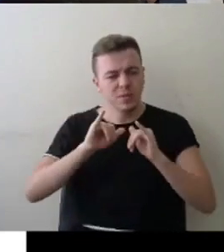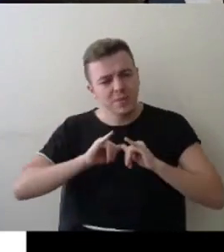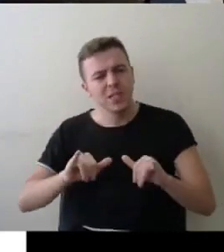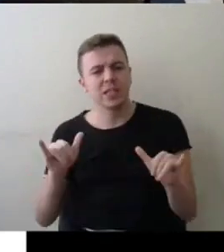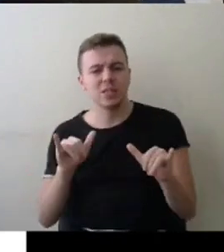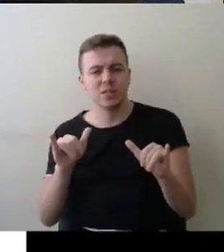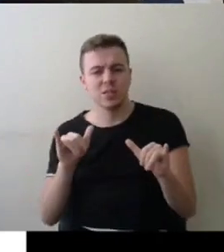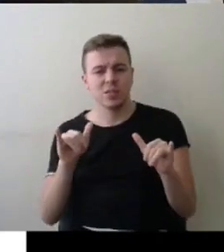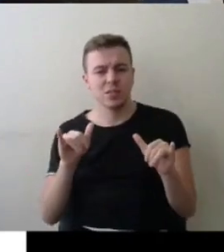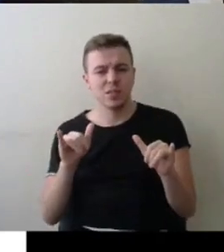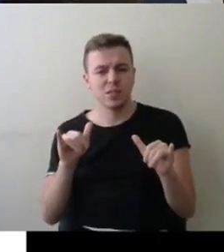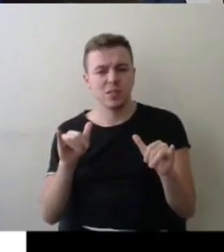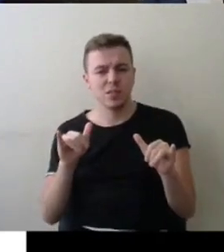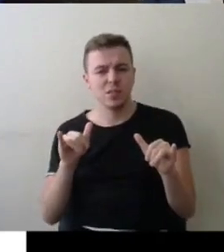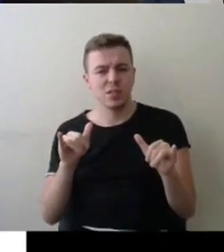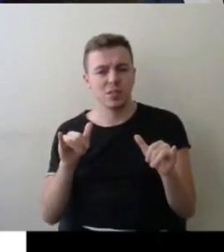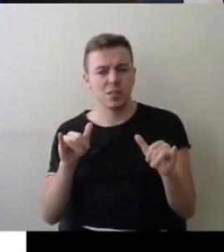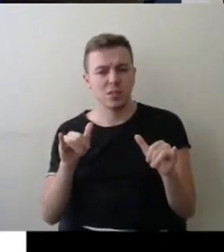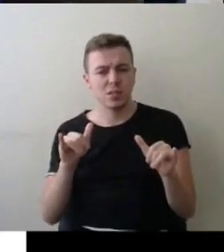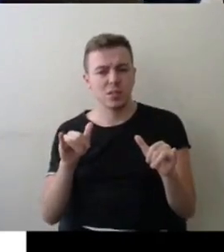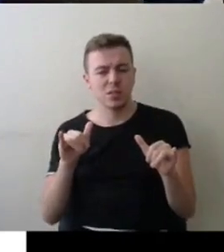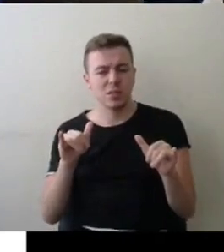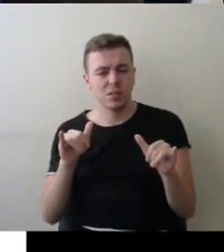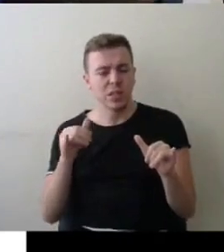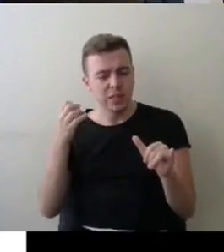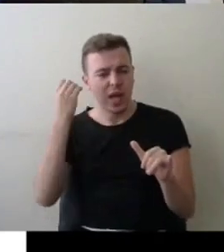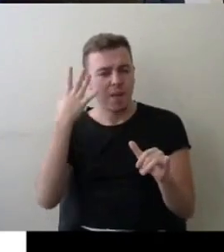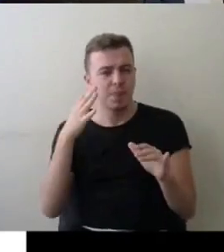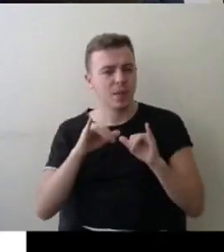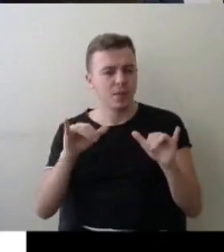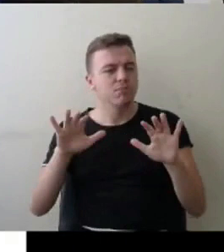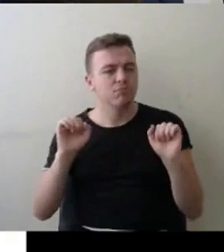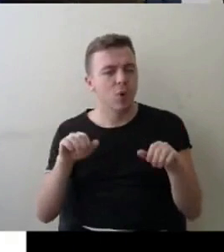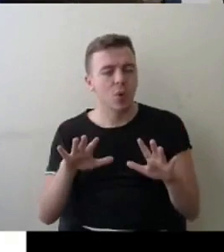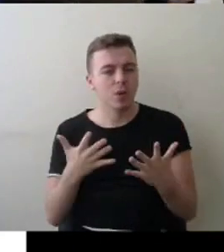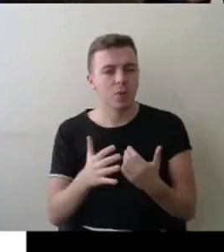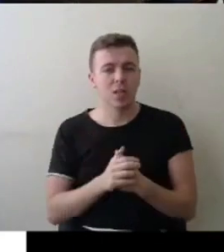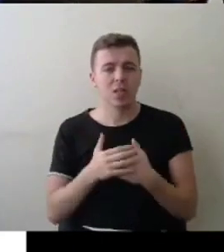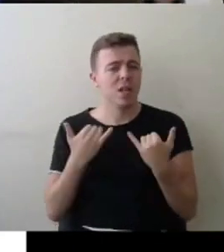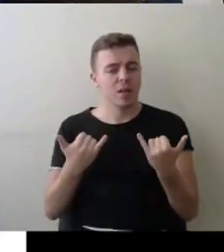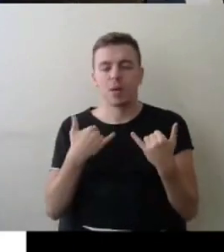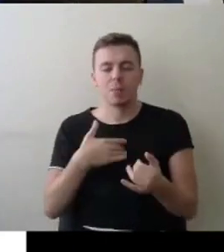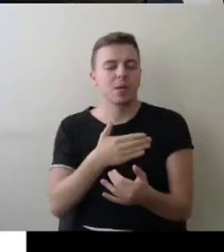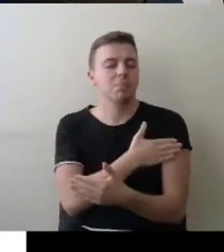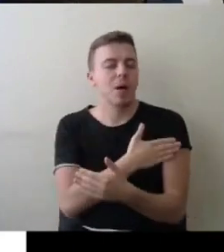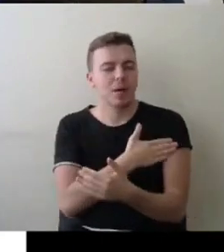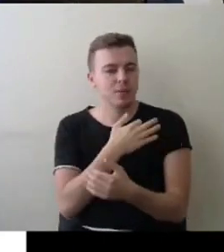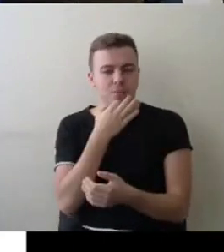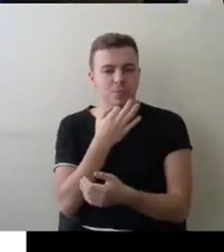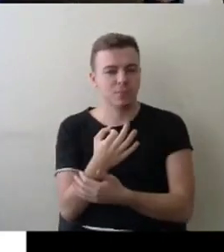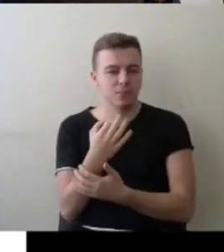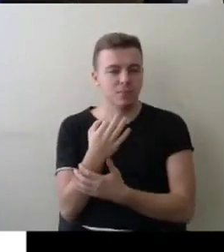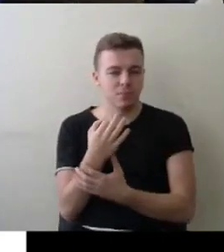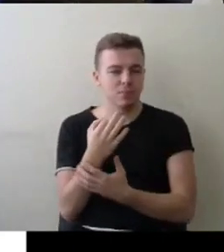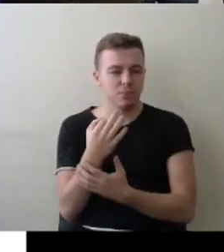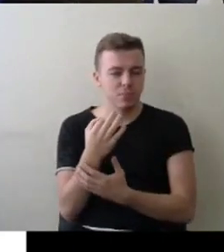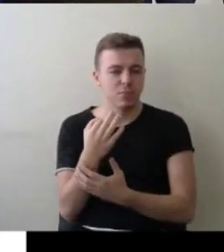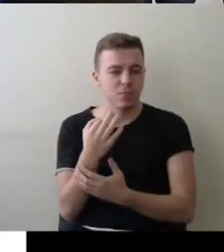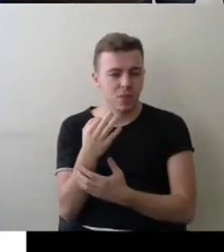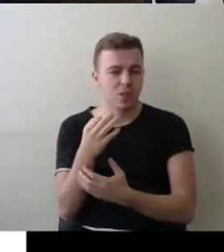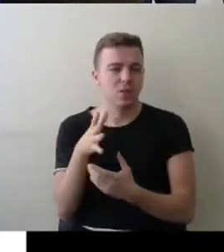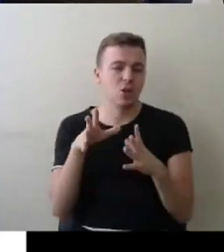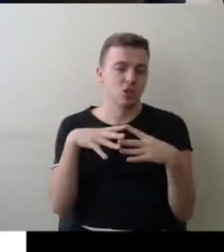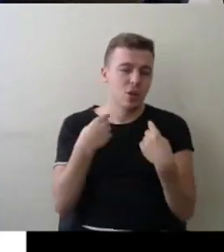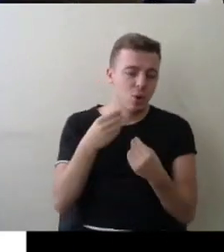reiškia, tą šeimos sampratą. Tai ir dabar pabaigai, reiškia, jo, sutarčių sampratą ir šeimos sampratą